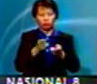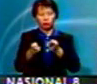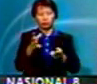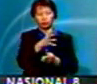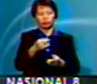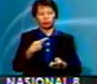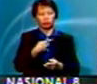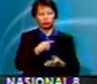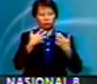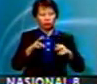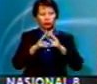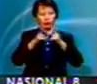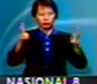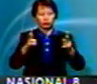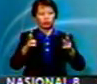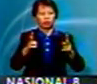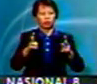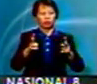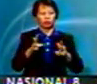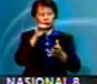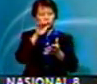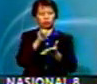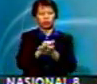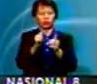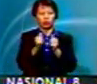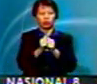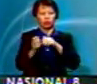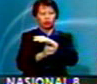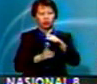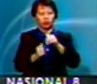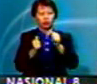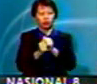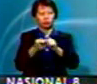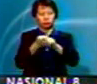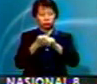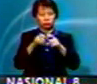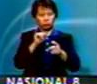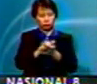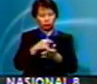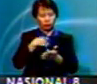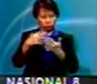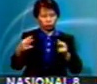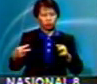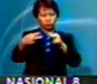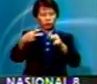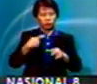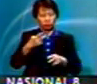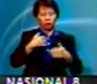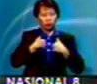that countries that we have visited and the leaders that both the Prime Minister and I have met, I think we have a